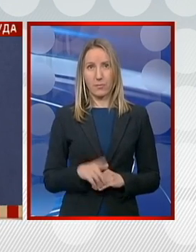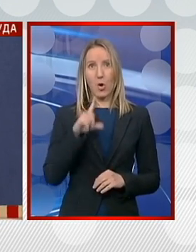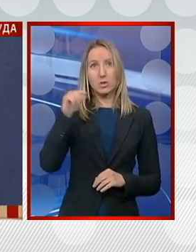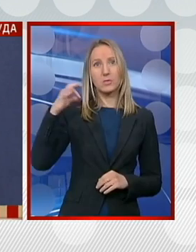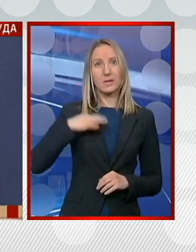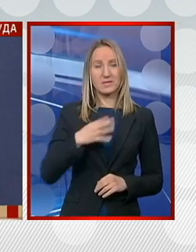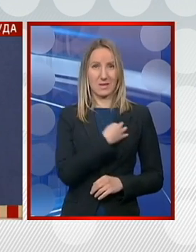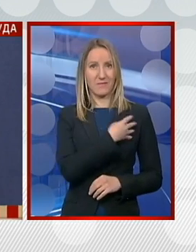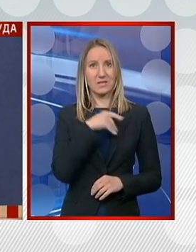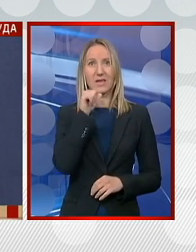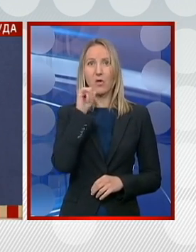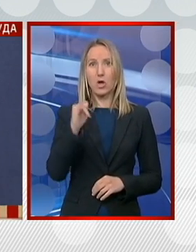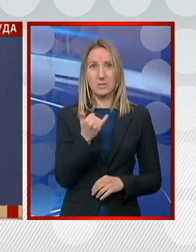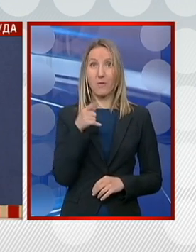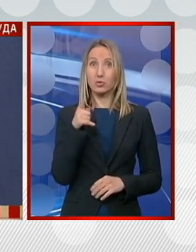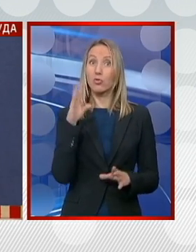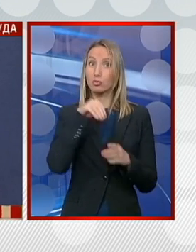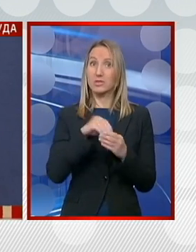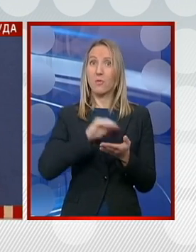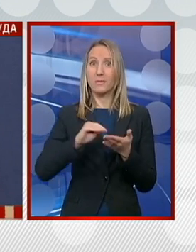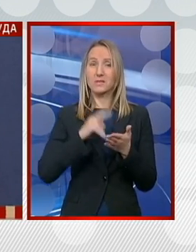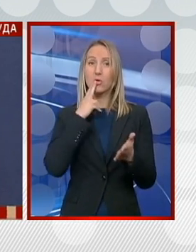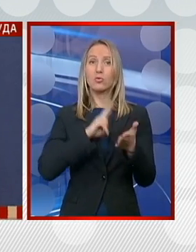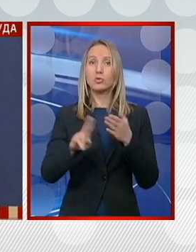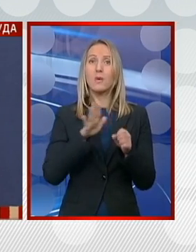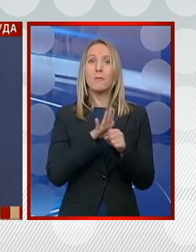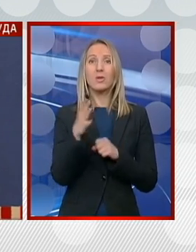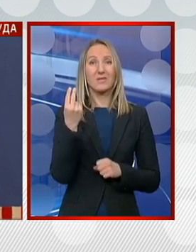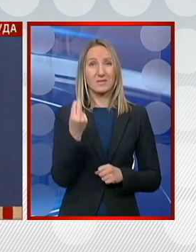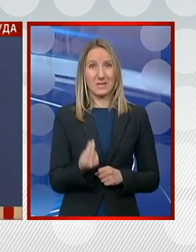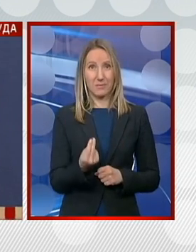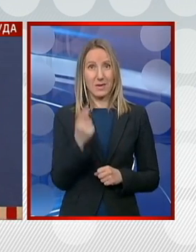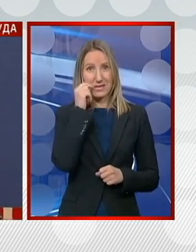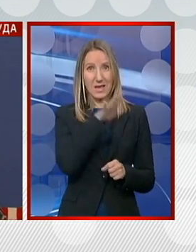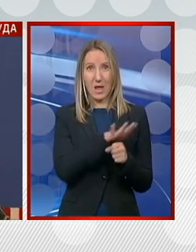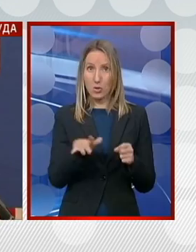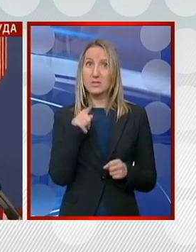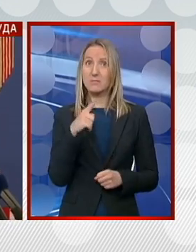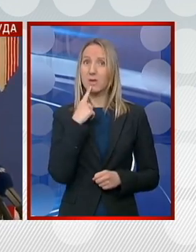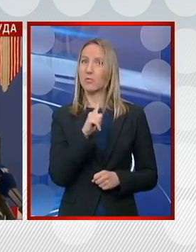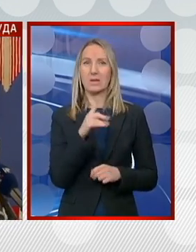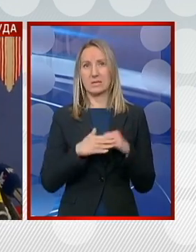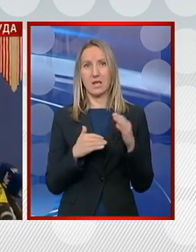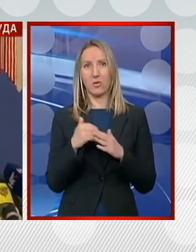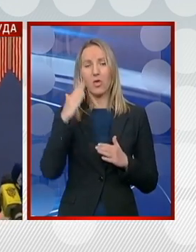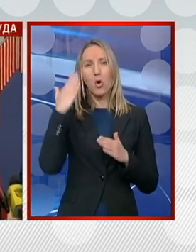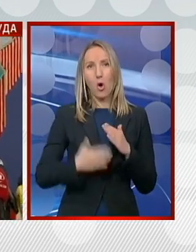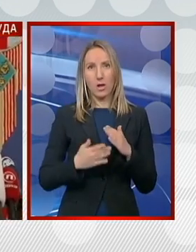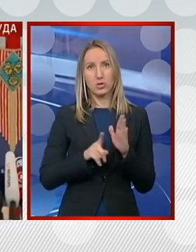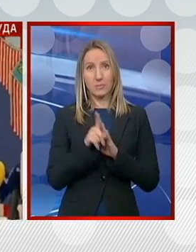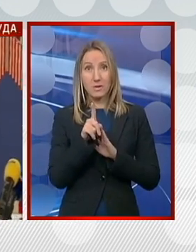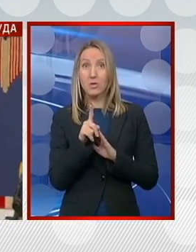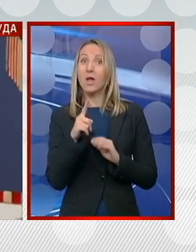Odlazeći predsjednik Hrvatske Ivo Josipović, koji je učestvovao u pisanju tužbe protiv Srbije za genocid, izjavio je da nije zadovoljan konačnim